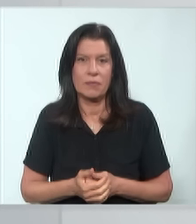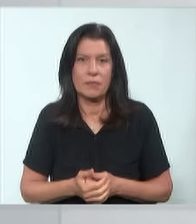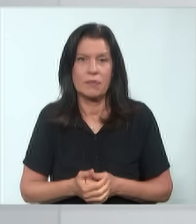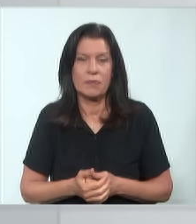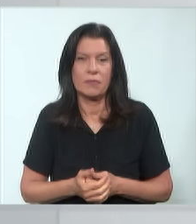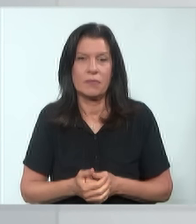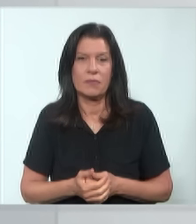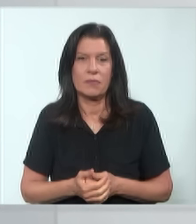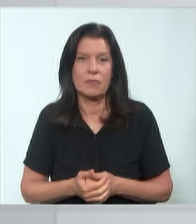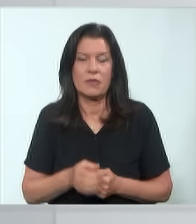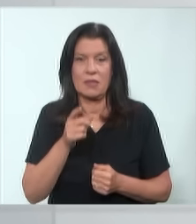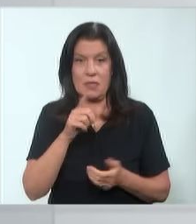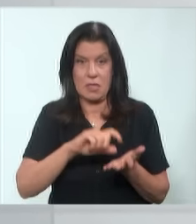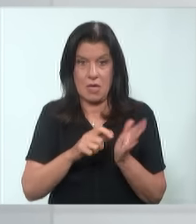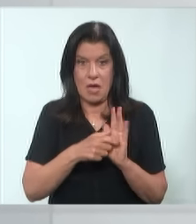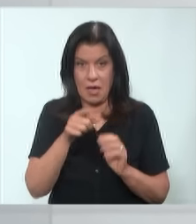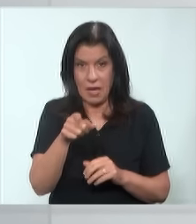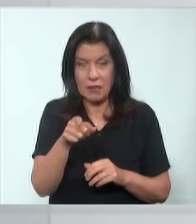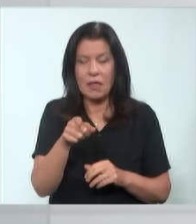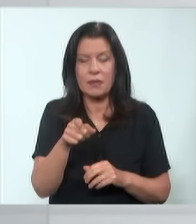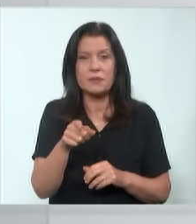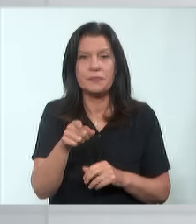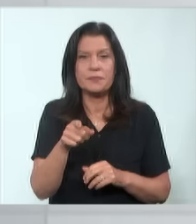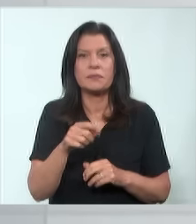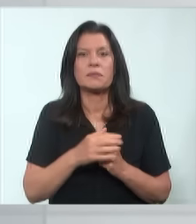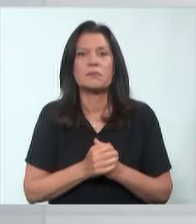זה החדר שבעצם הביאו אותם לשם